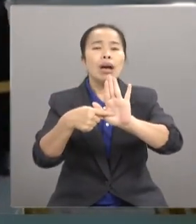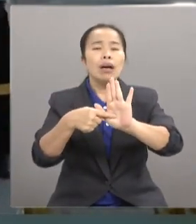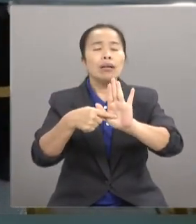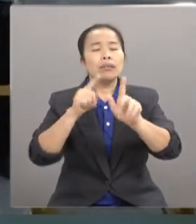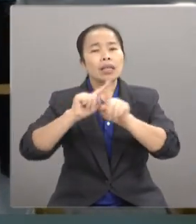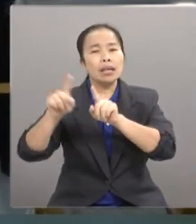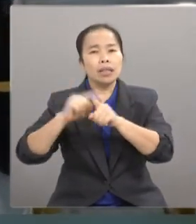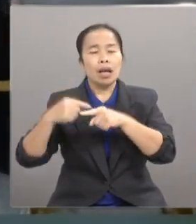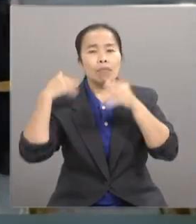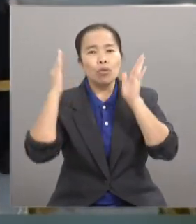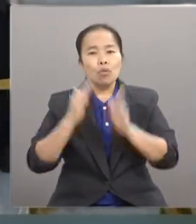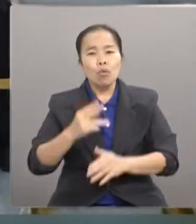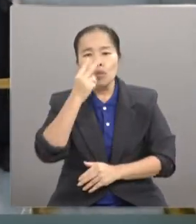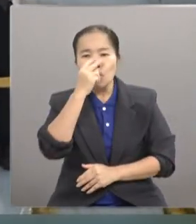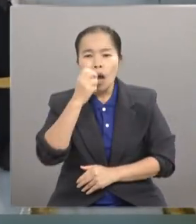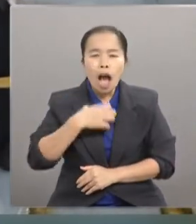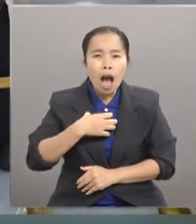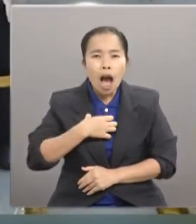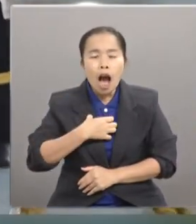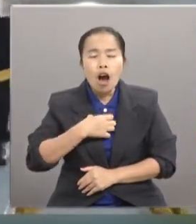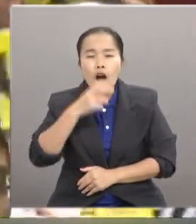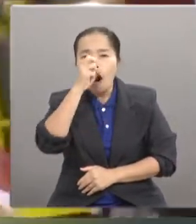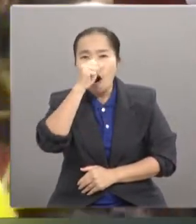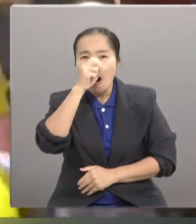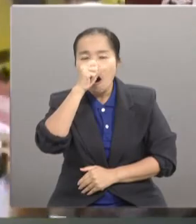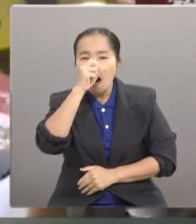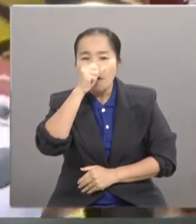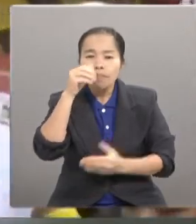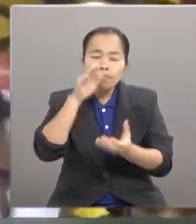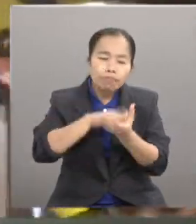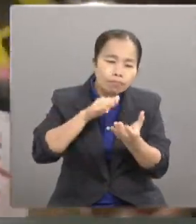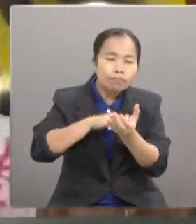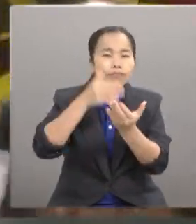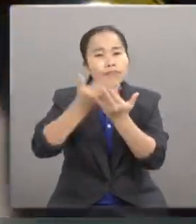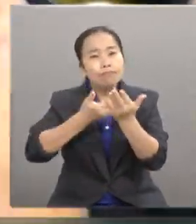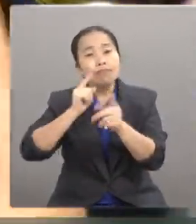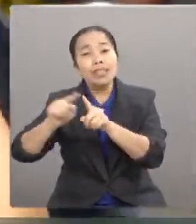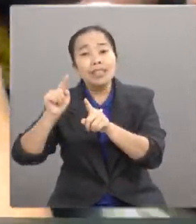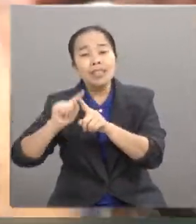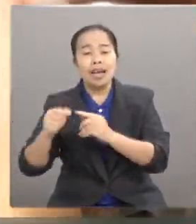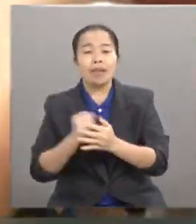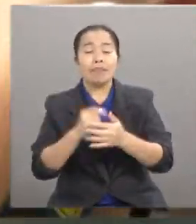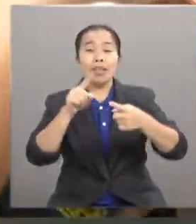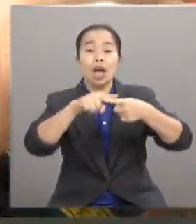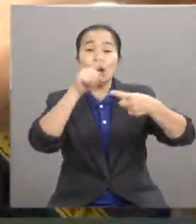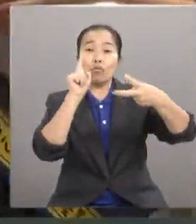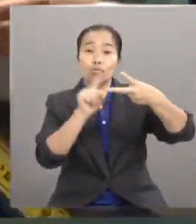Considerationารยงผpeและนานการยาน